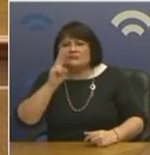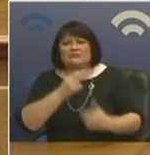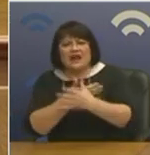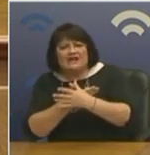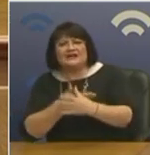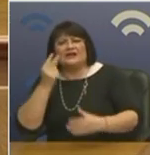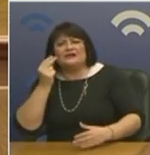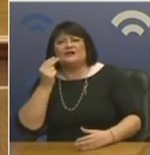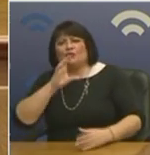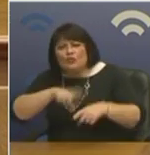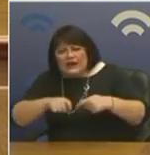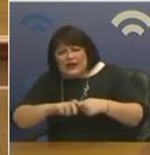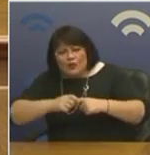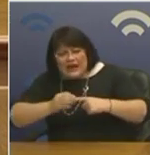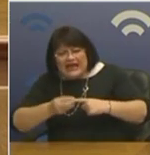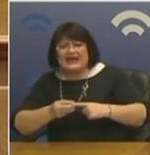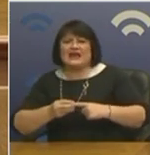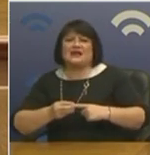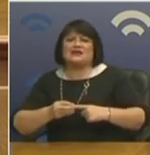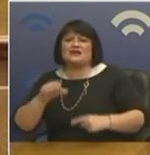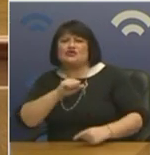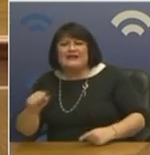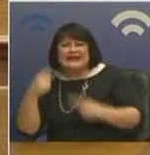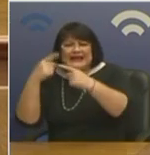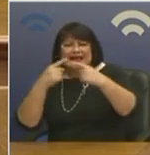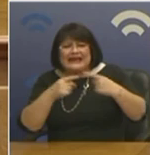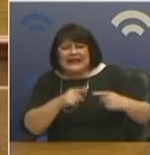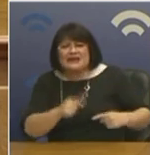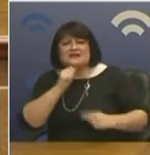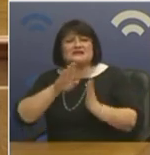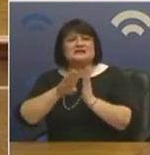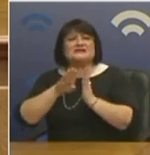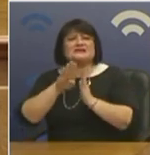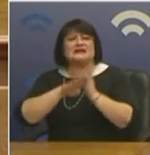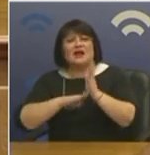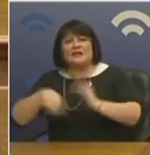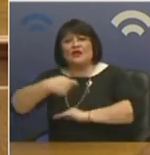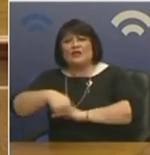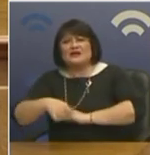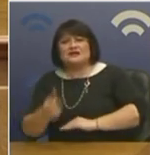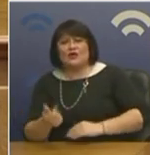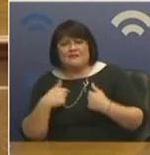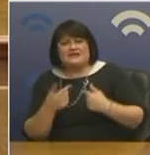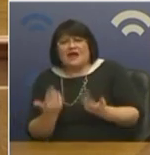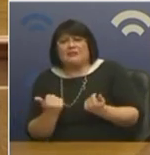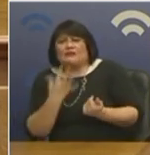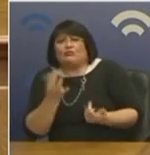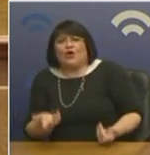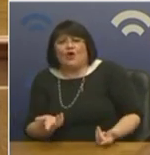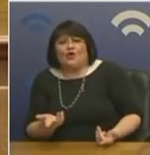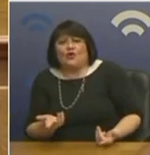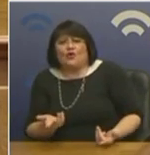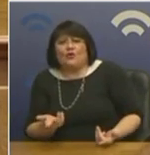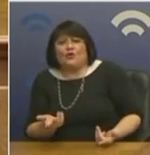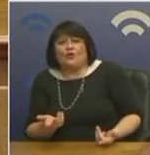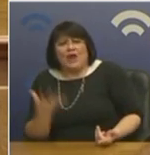Τσεχία, Σλοβακία, Ουγγαρία, Σλοβενία έχουν ένα σωρό χώρες συνταγματικό δικαστήριο. Γιατί να μην έχουμε εμείς? Για ποιο λόγο να μην έχει η